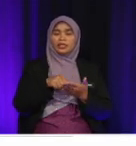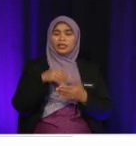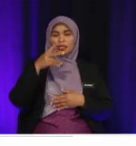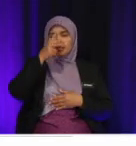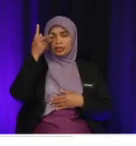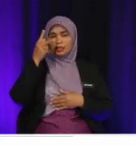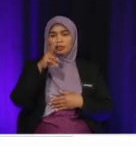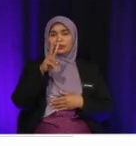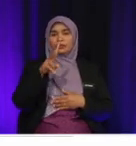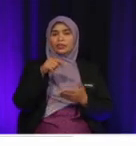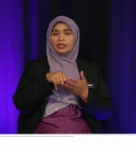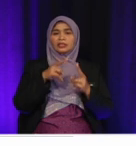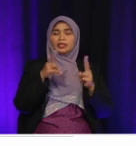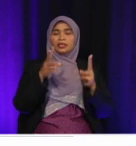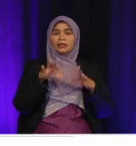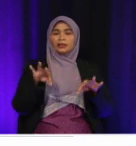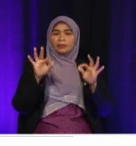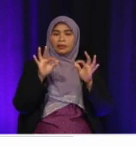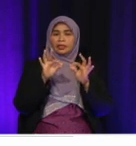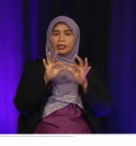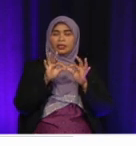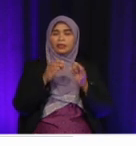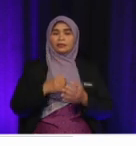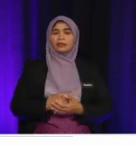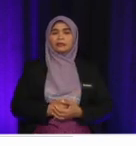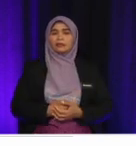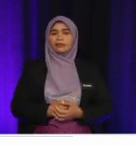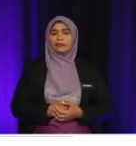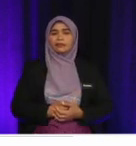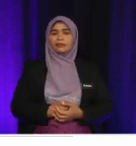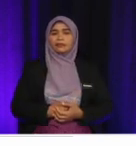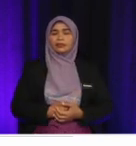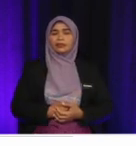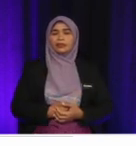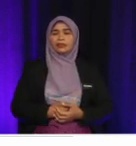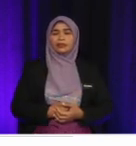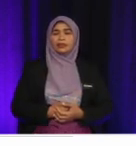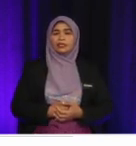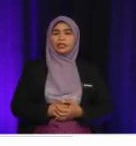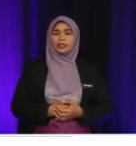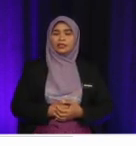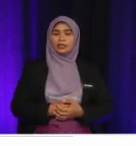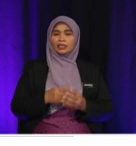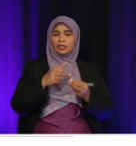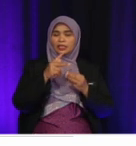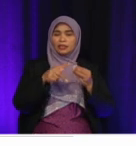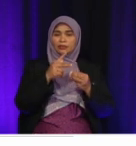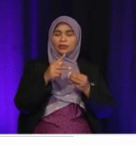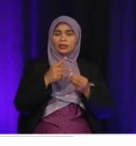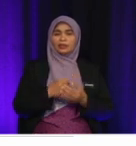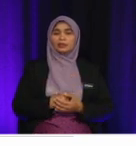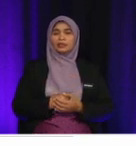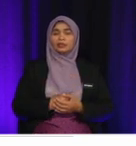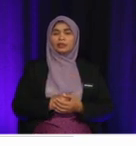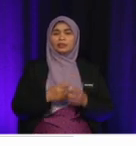ini sangat penting ini ialah huraian lengkap dan disudahi dengan kesimpulan